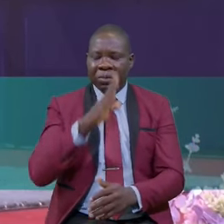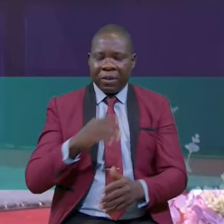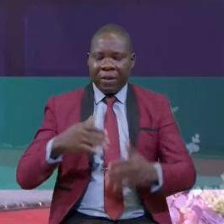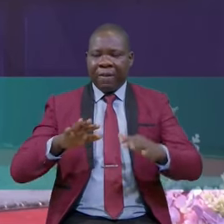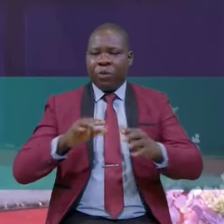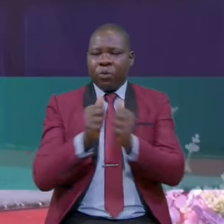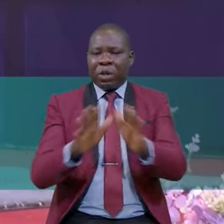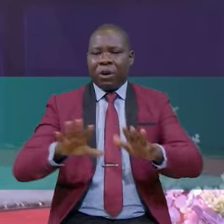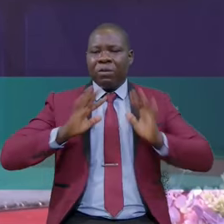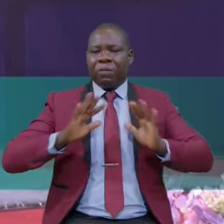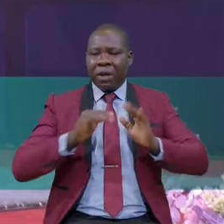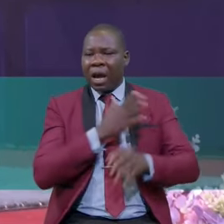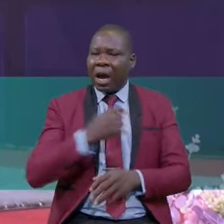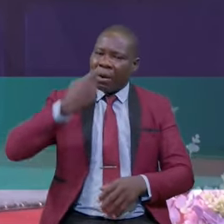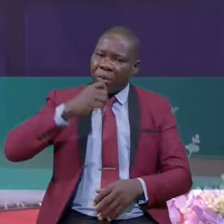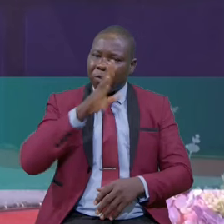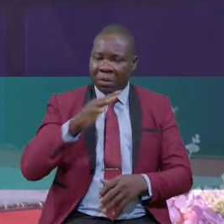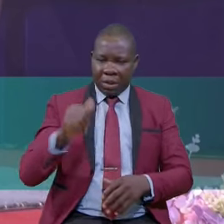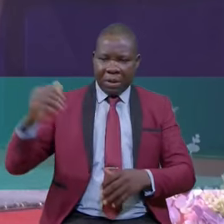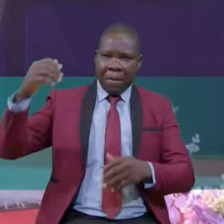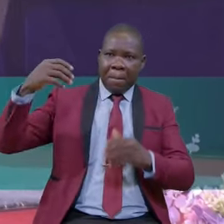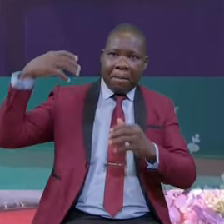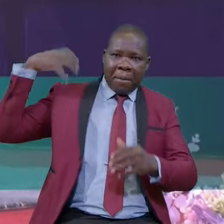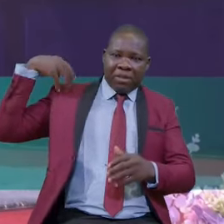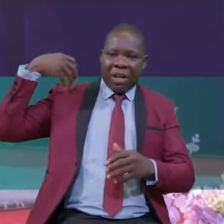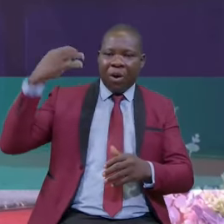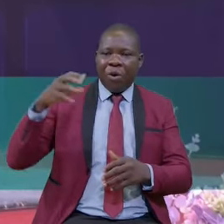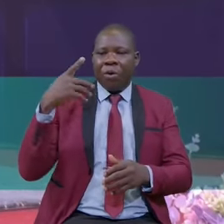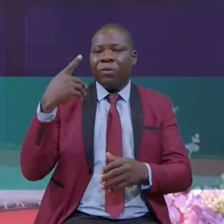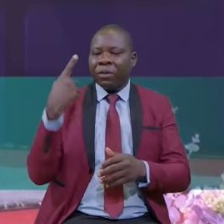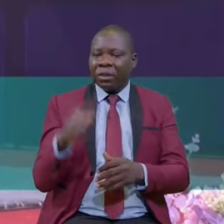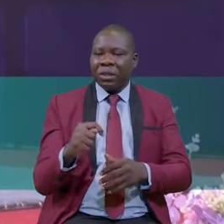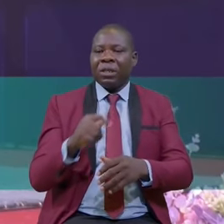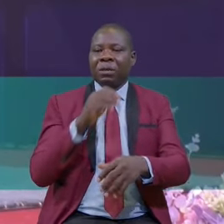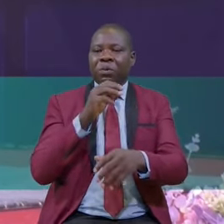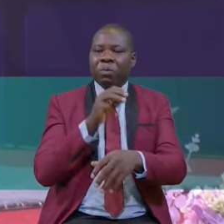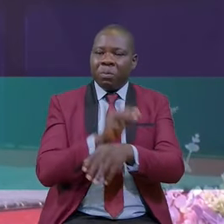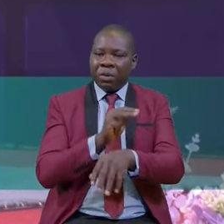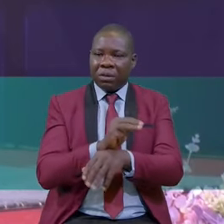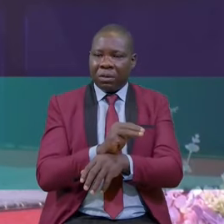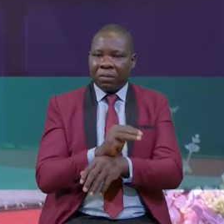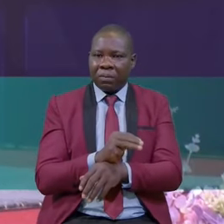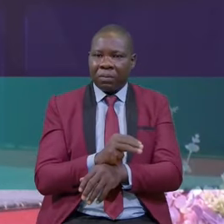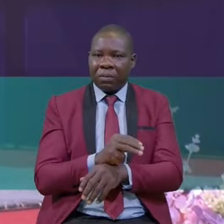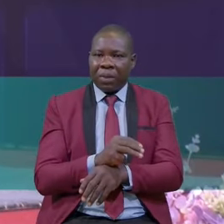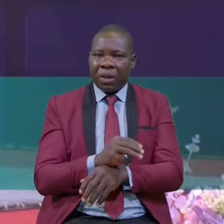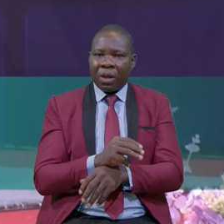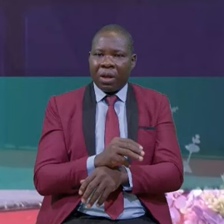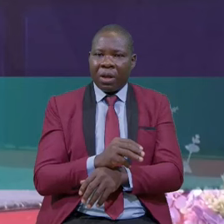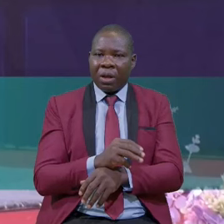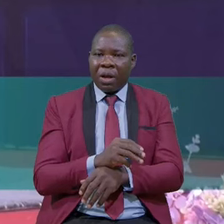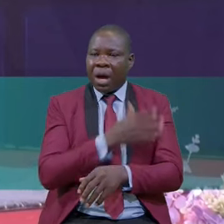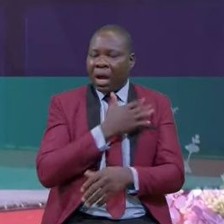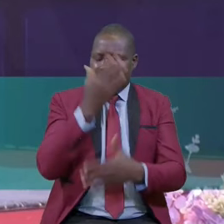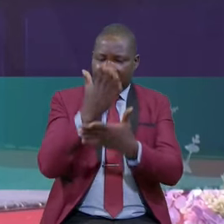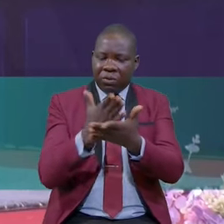et doit être un maître du ministère de l'apôtre. Et à certains d'autres comme prophètes, vous